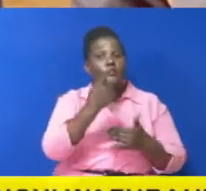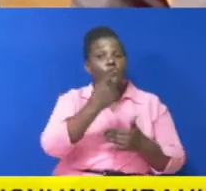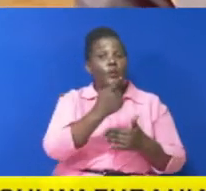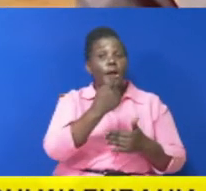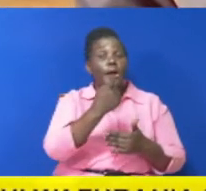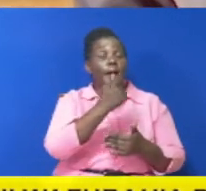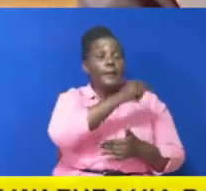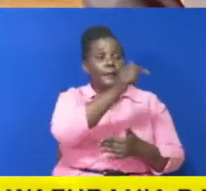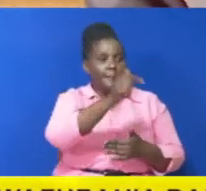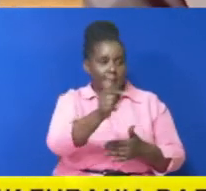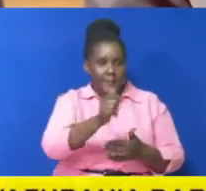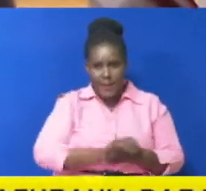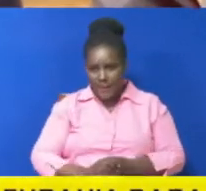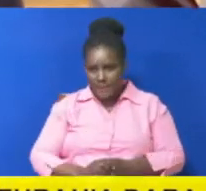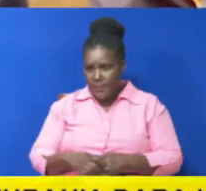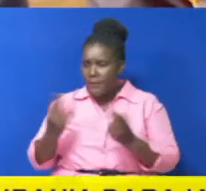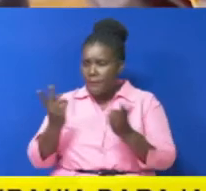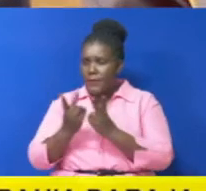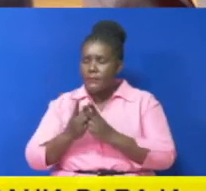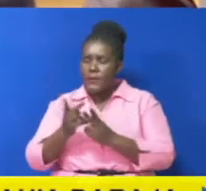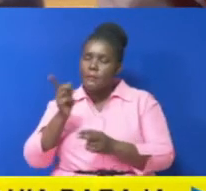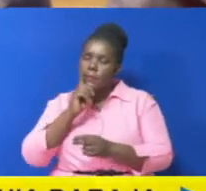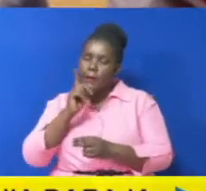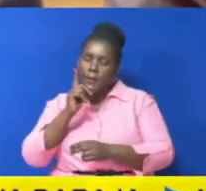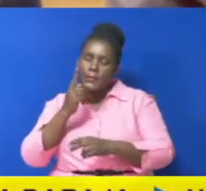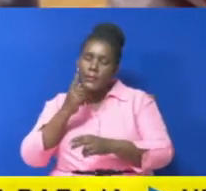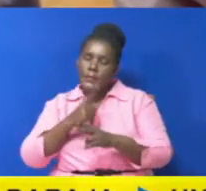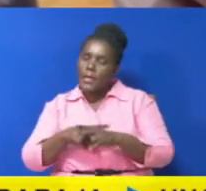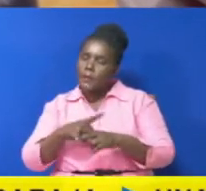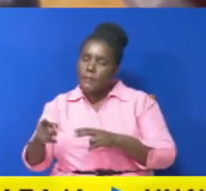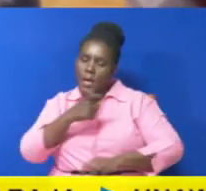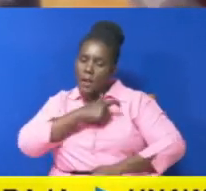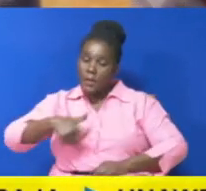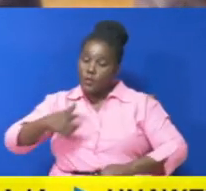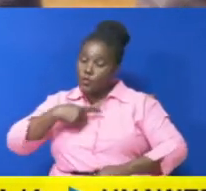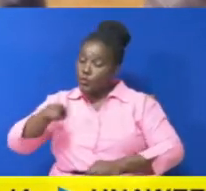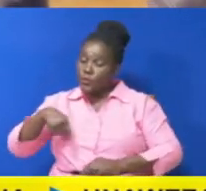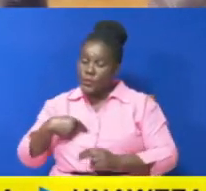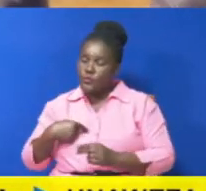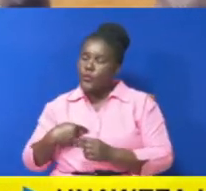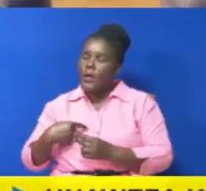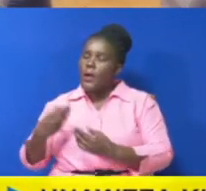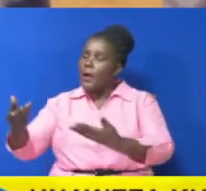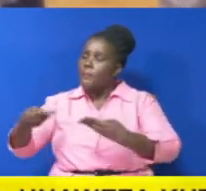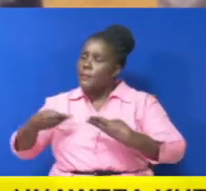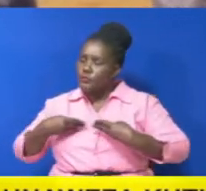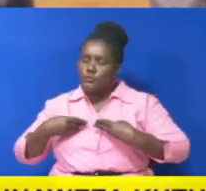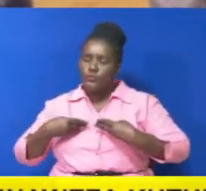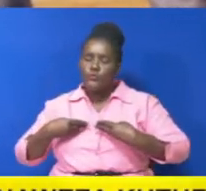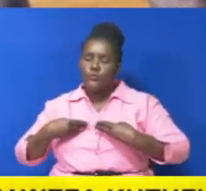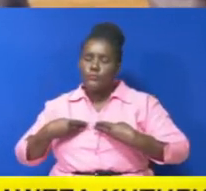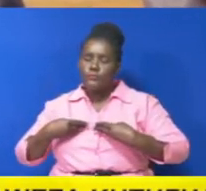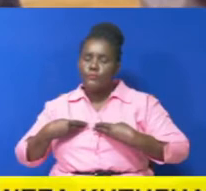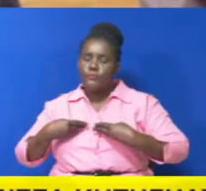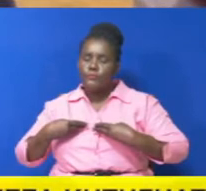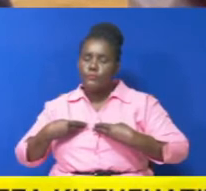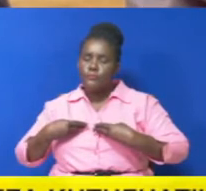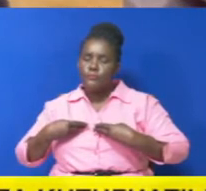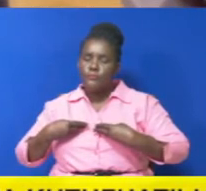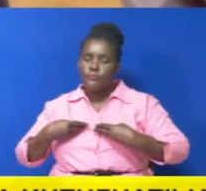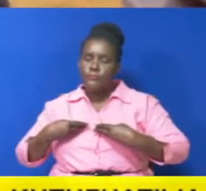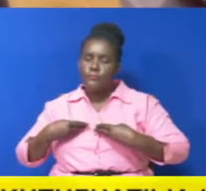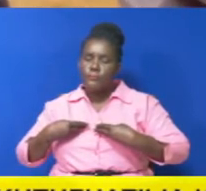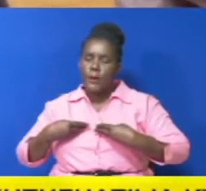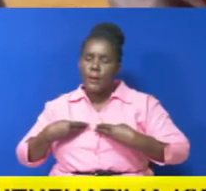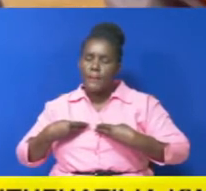sana Mheshimiwa Rais wetu mpendwa Mama Samia Suluhu Hassan ambaye amekuwa akitupa maelekezo mbalimbali juu